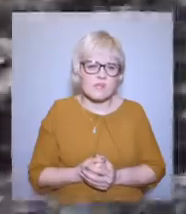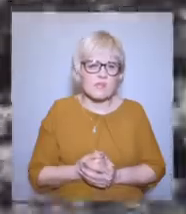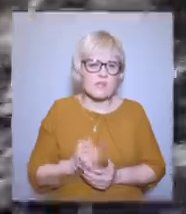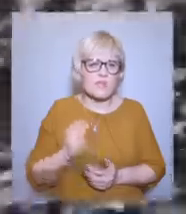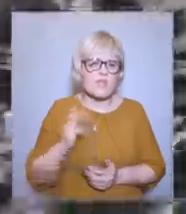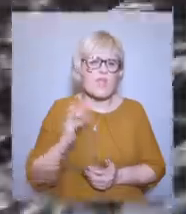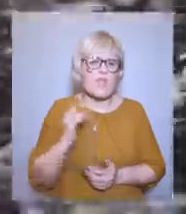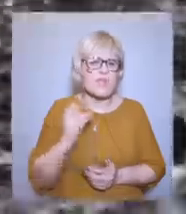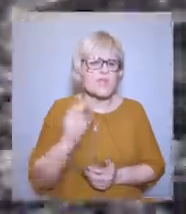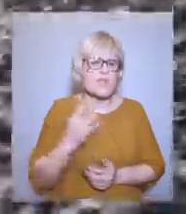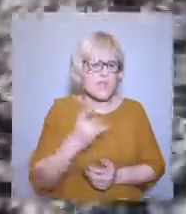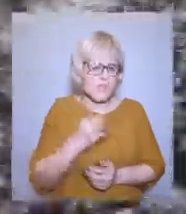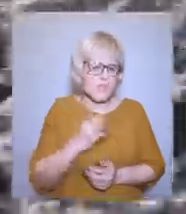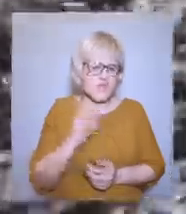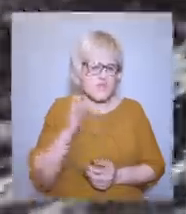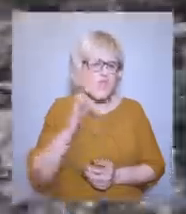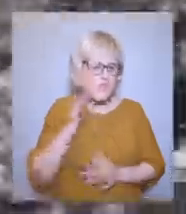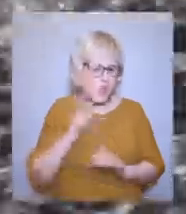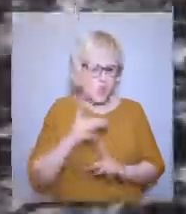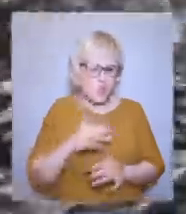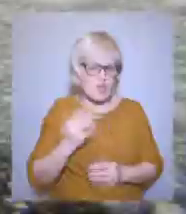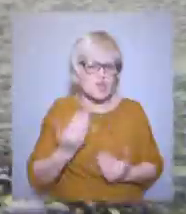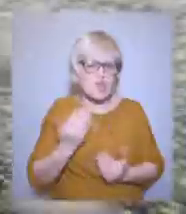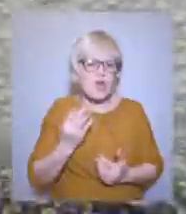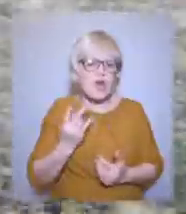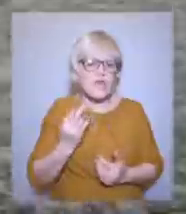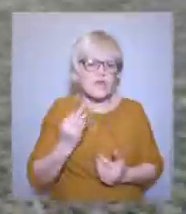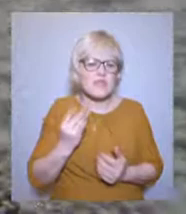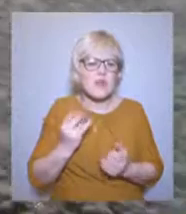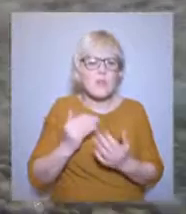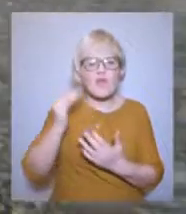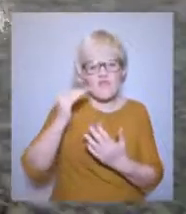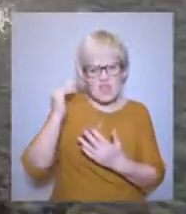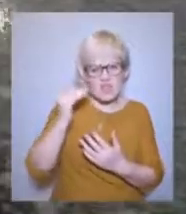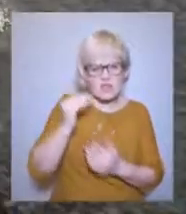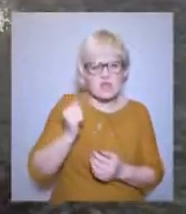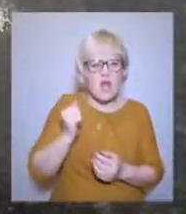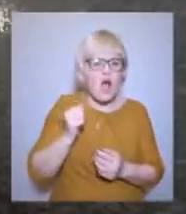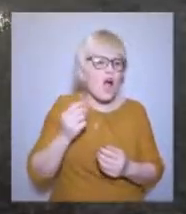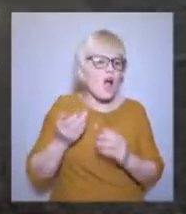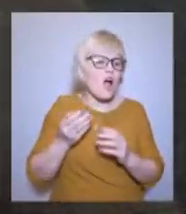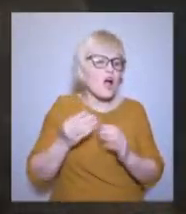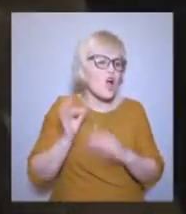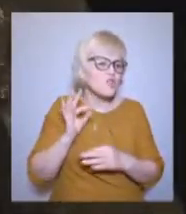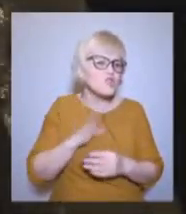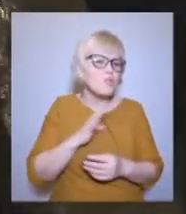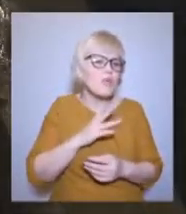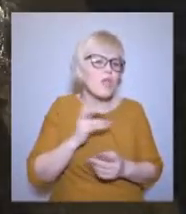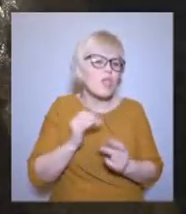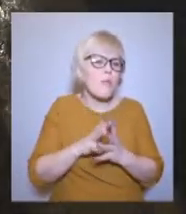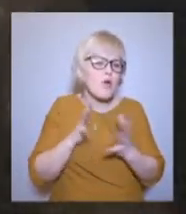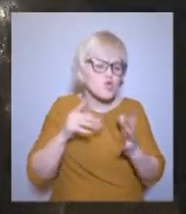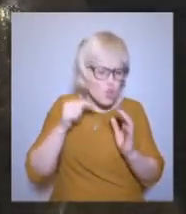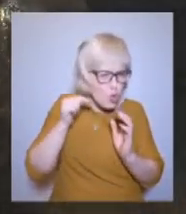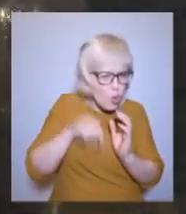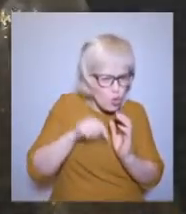Кварцевые жилы, они как образовывались, и как хрусталь, собственно. На глубинах все это происходило. Давление